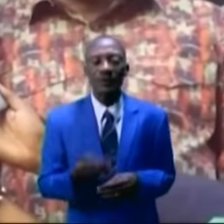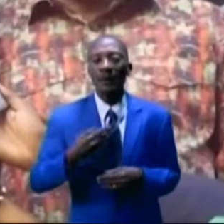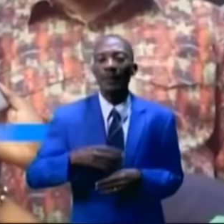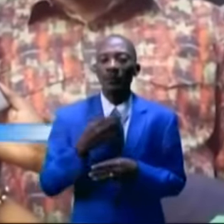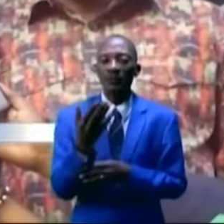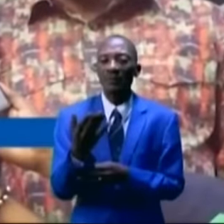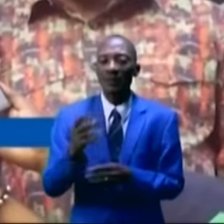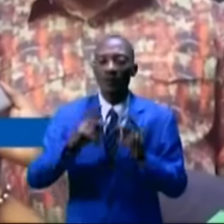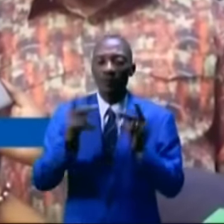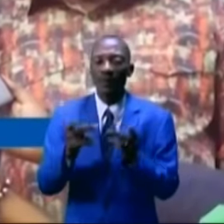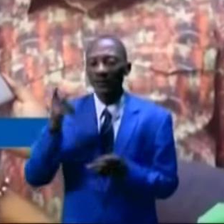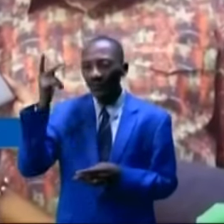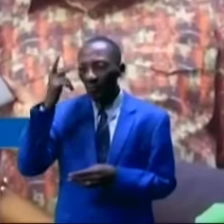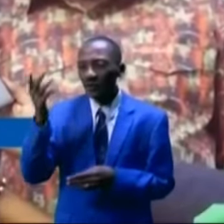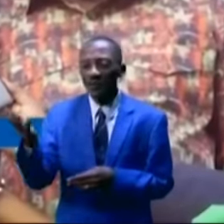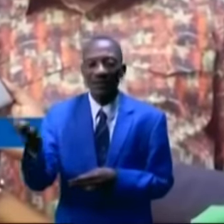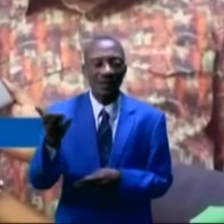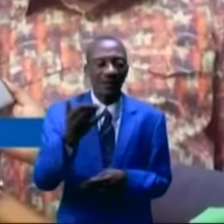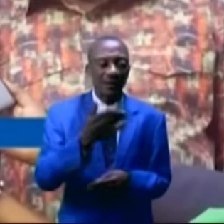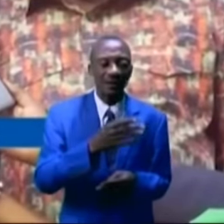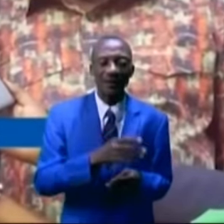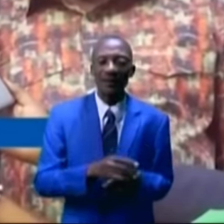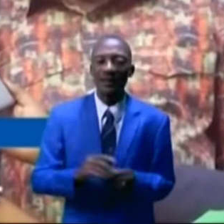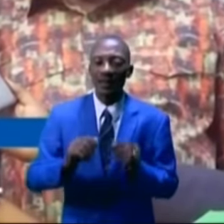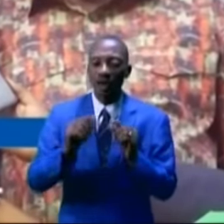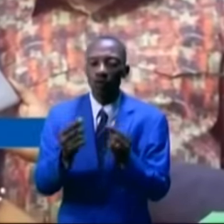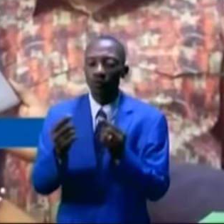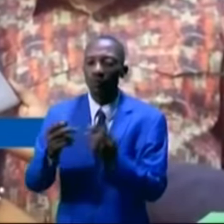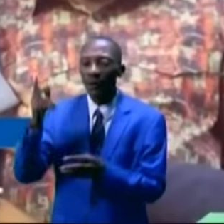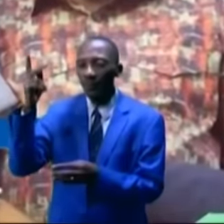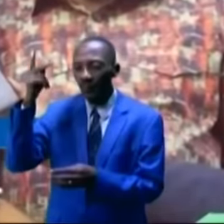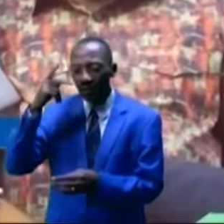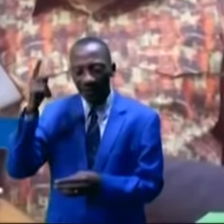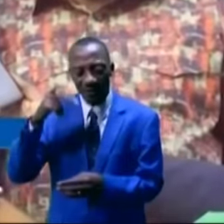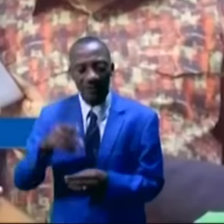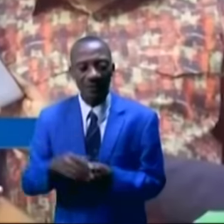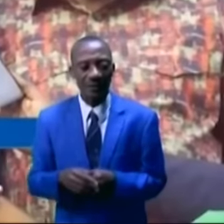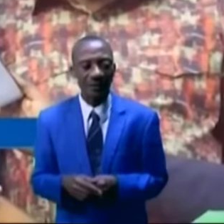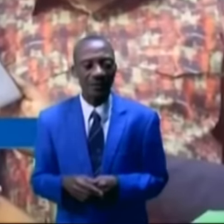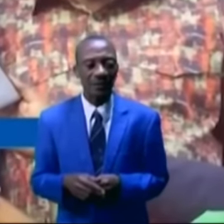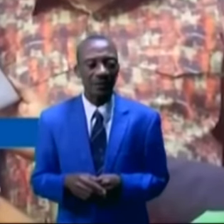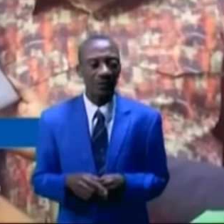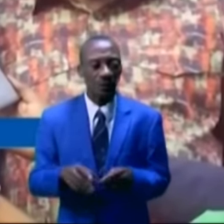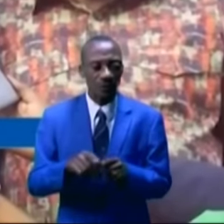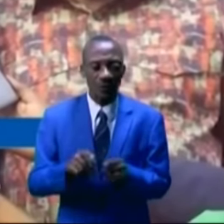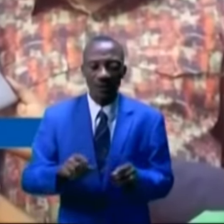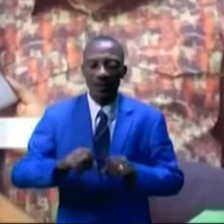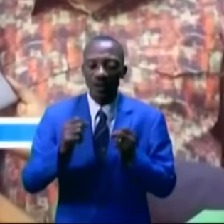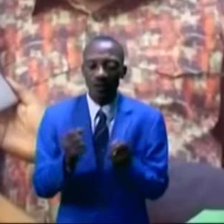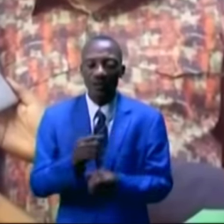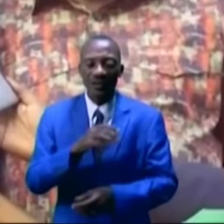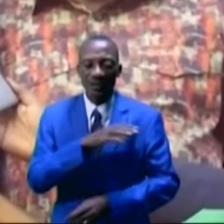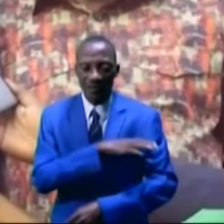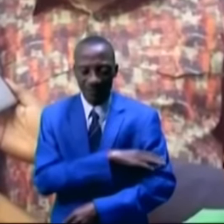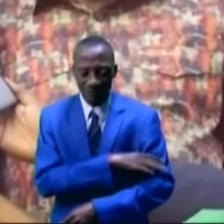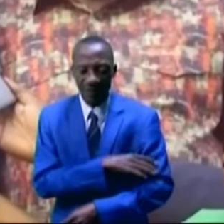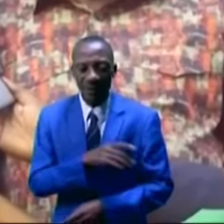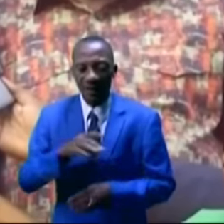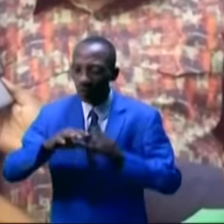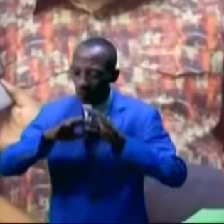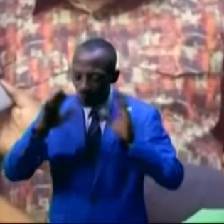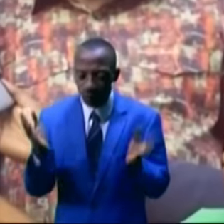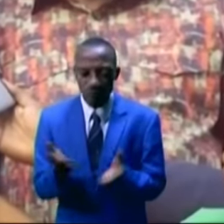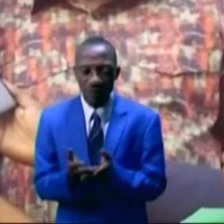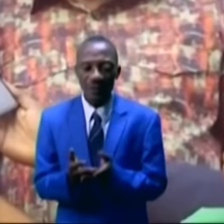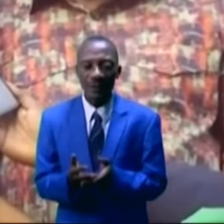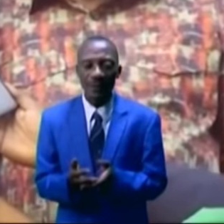politiques, regroupements, personnalités politiques, ainsi que les acteurs de la société civile qui continuent à traîner le pas, de